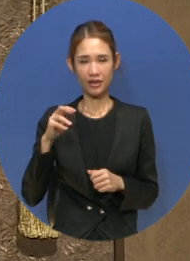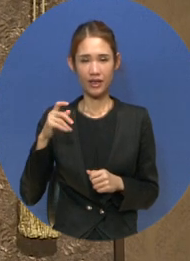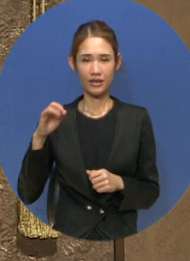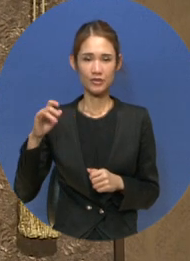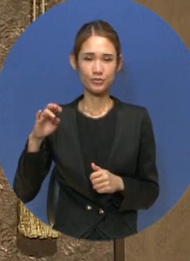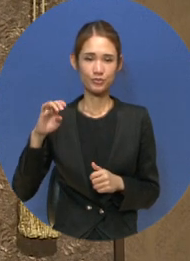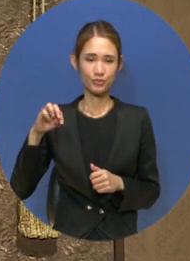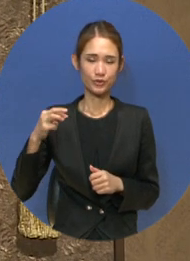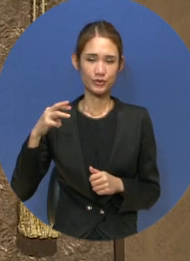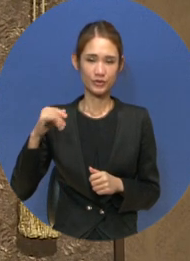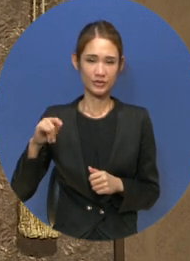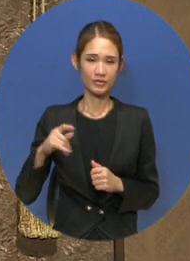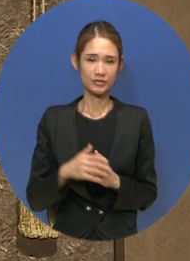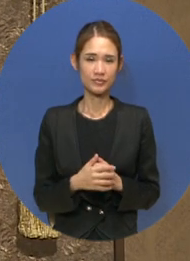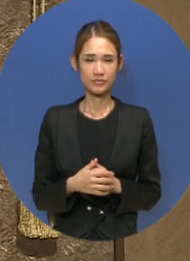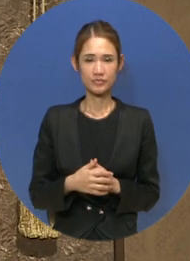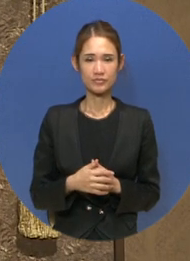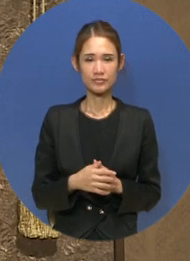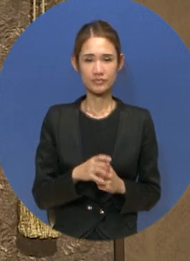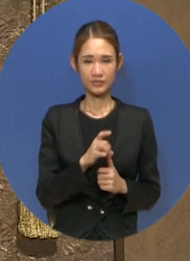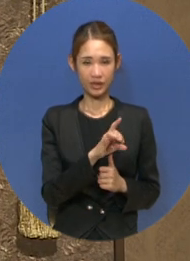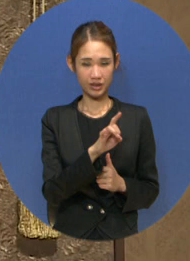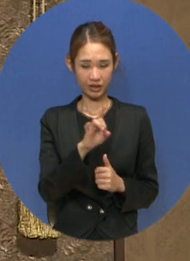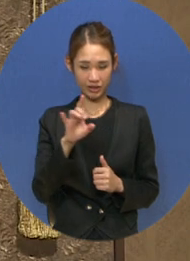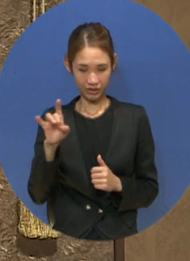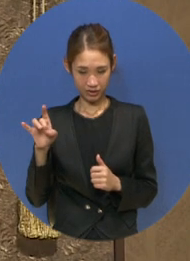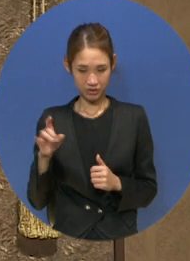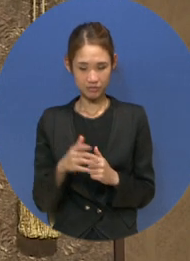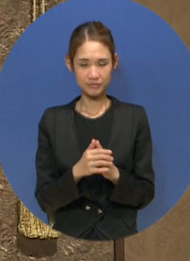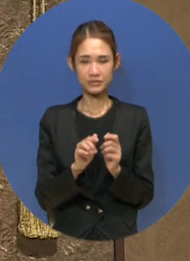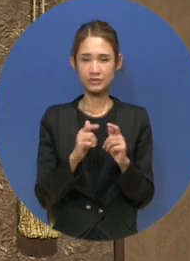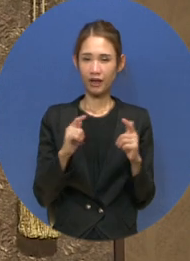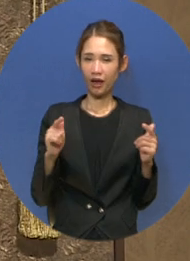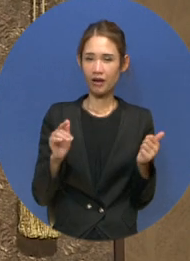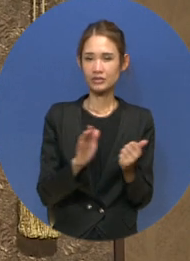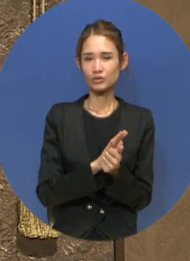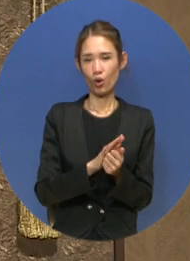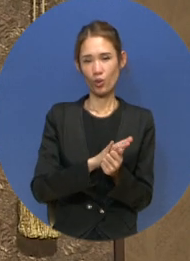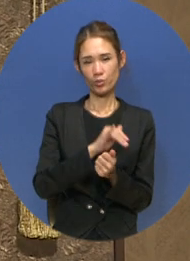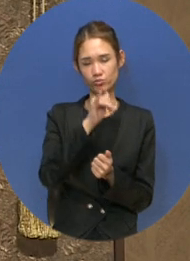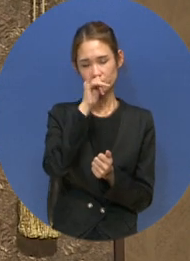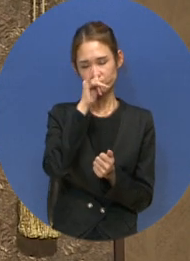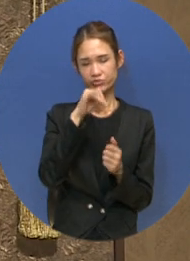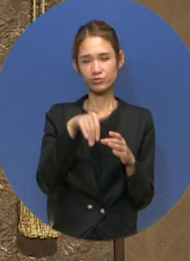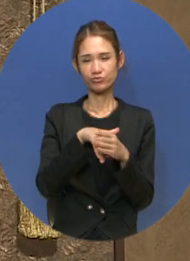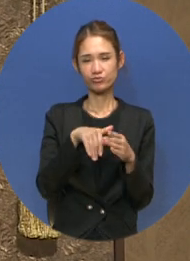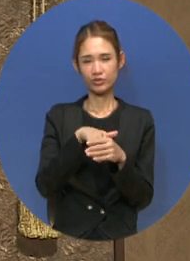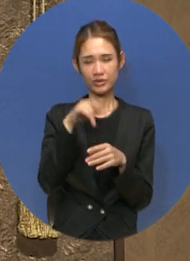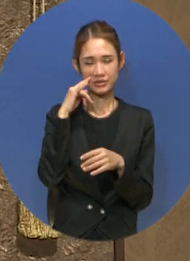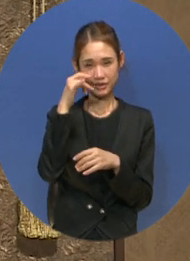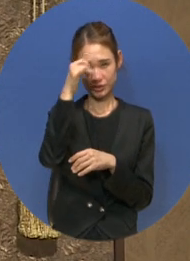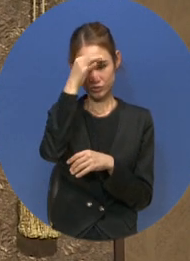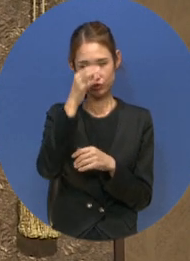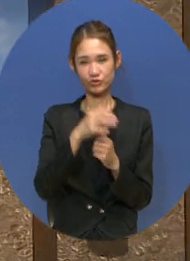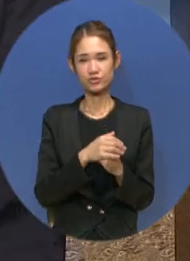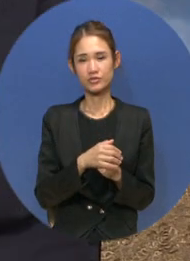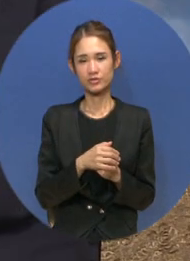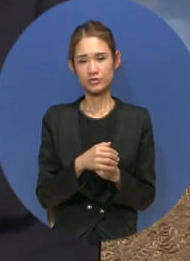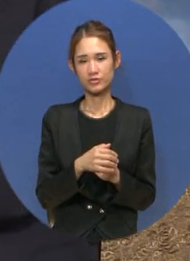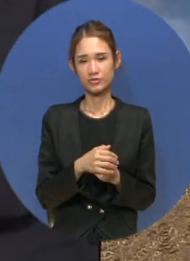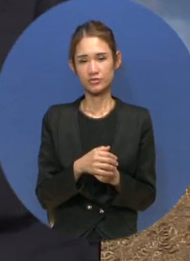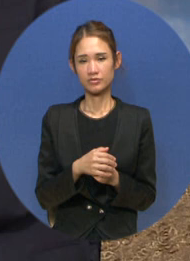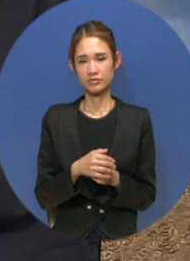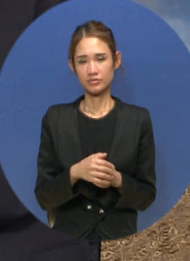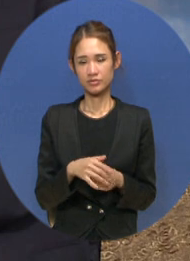캐리 그래픽 뭐 등등 뭐 다양한 서비스들이 있습니다. 문화예술을 위한 다양한 서비스들을 시행하고 있습니다. 네, 처음에는